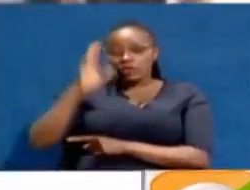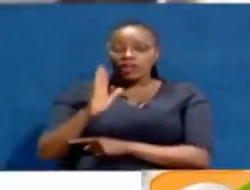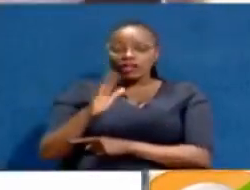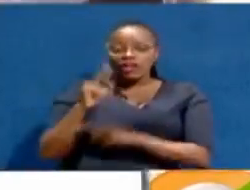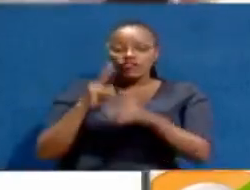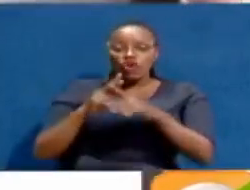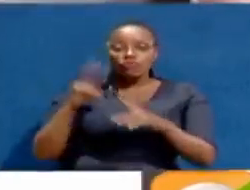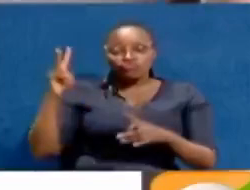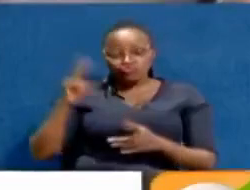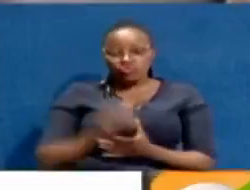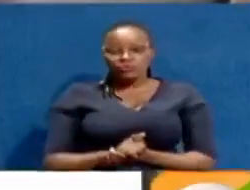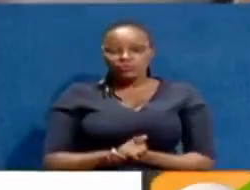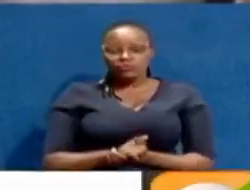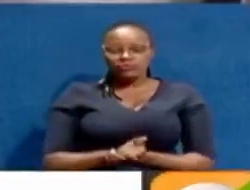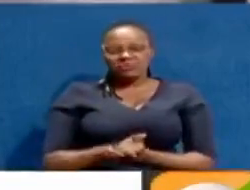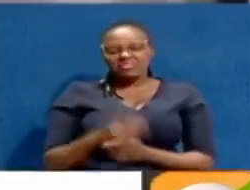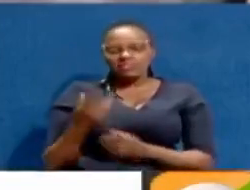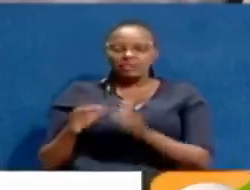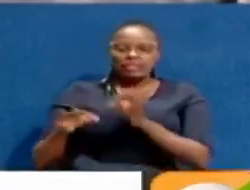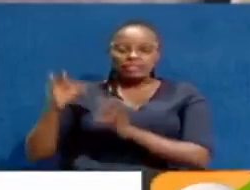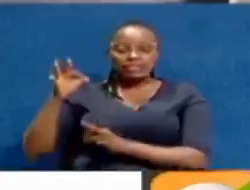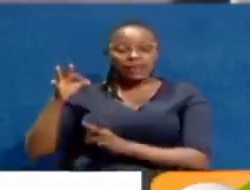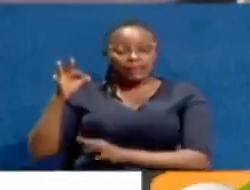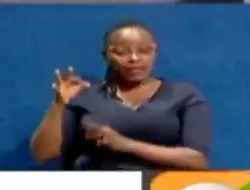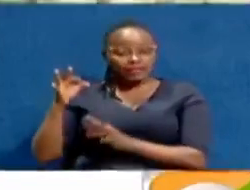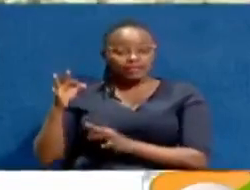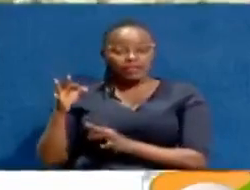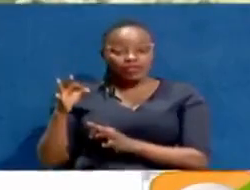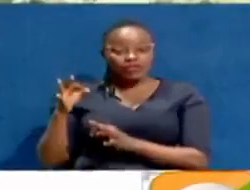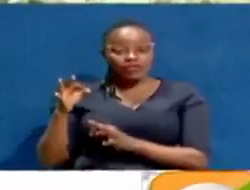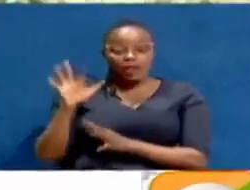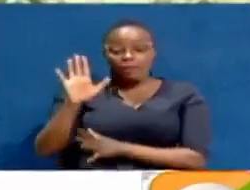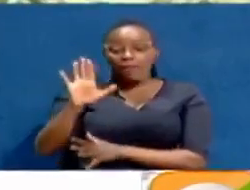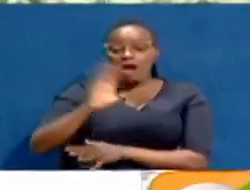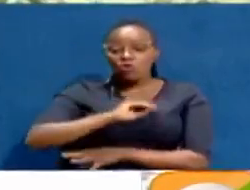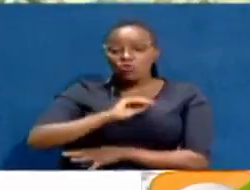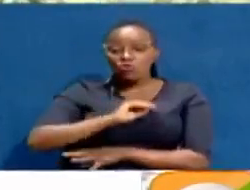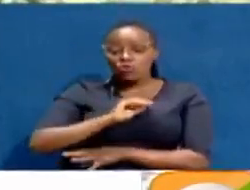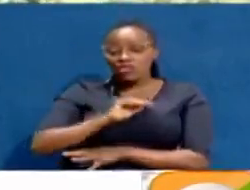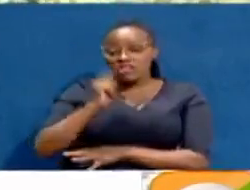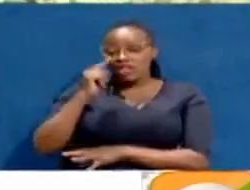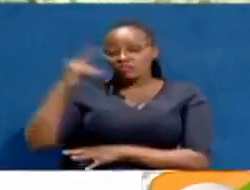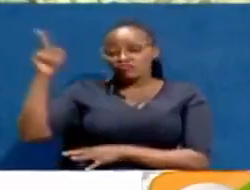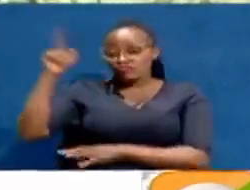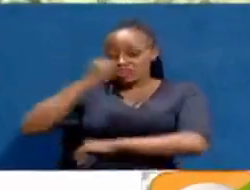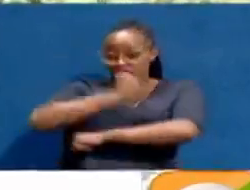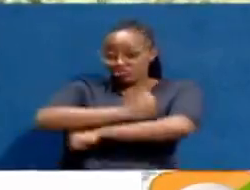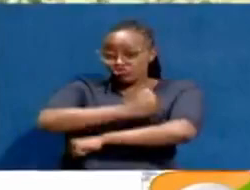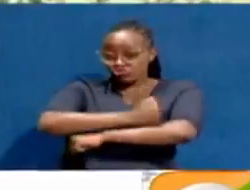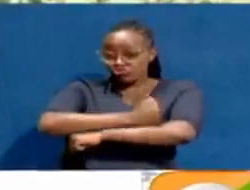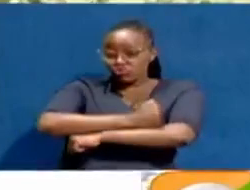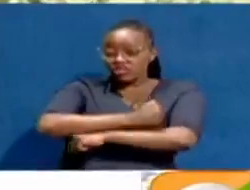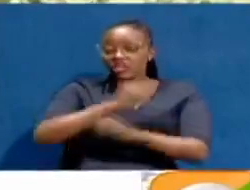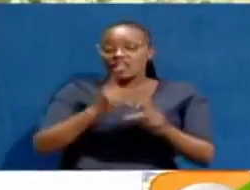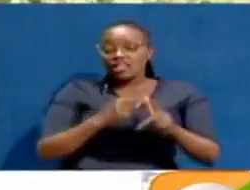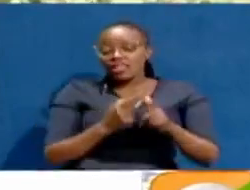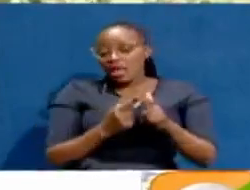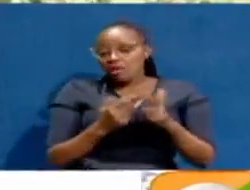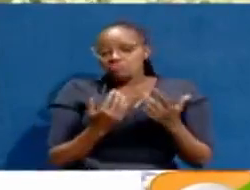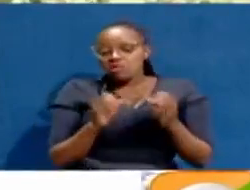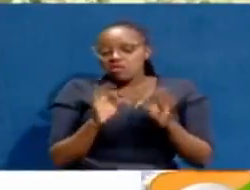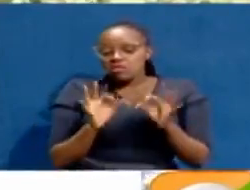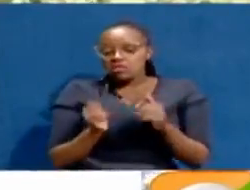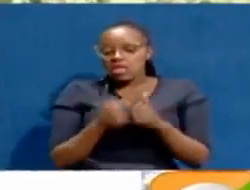pili. Ninategemea na makisi yake huko shule. Msikiki kwa